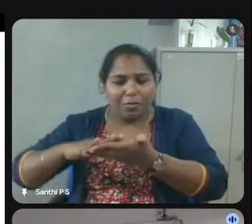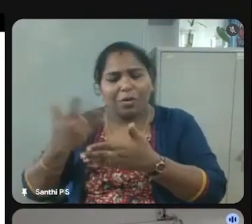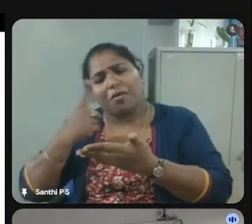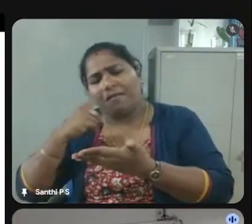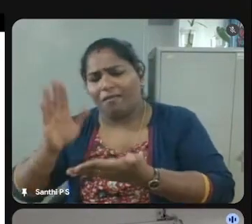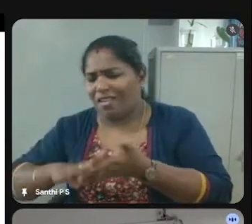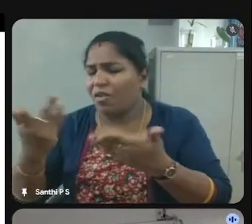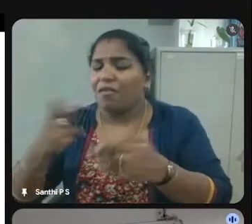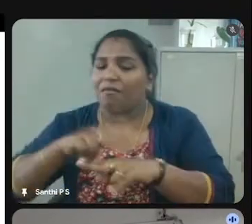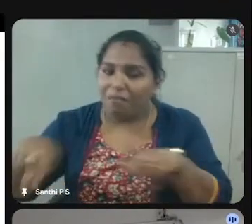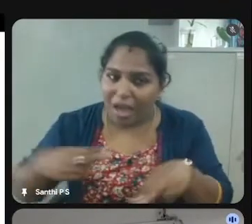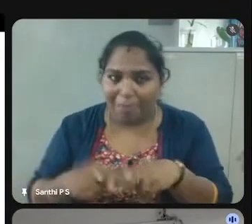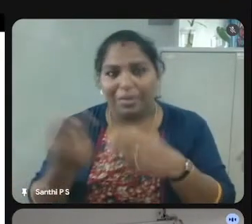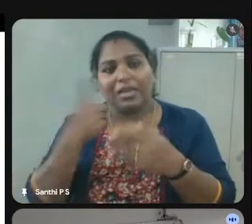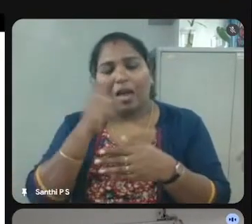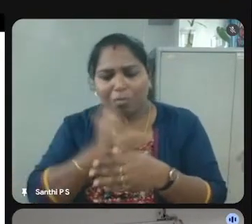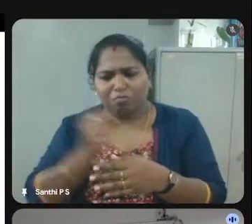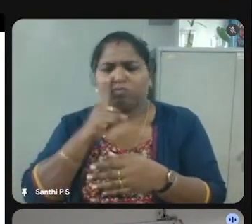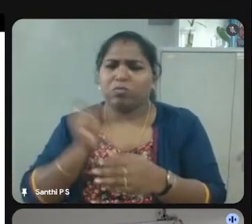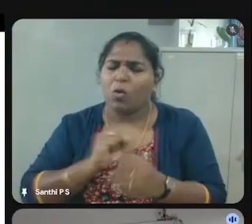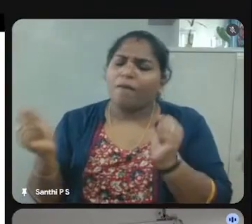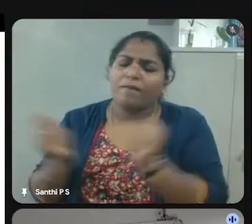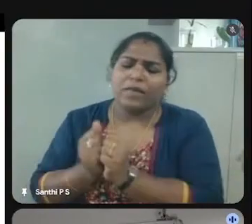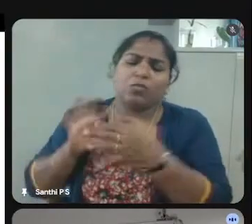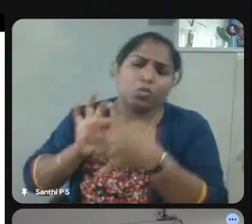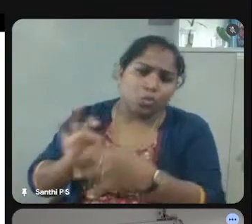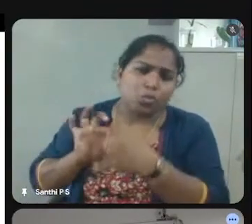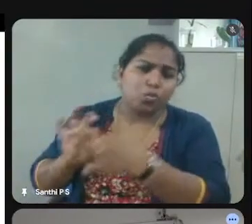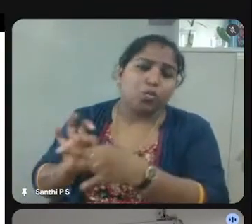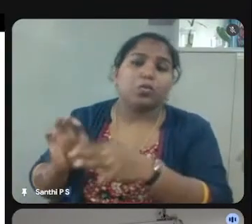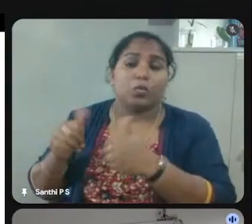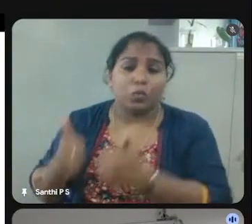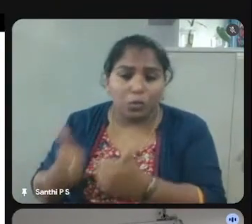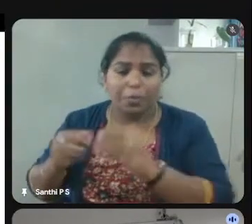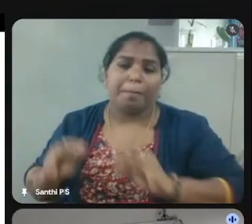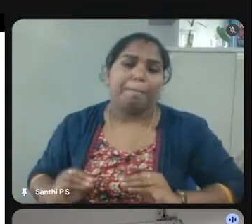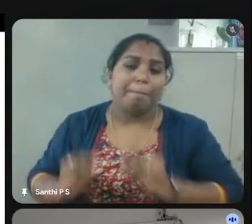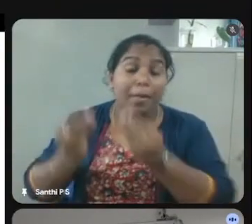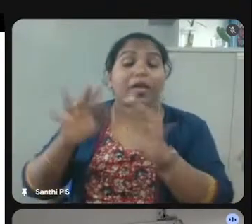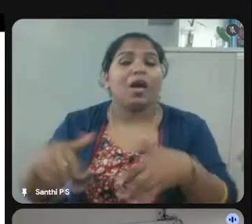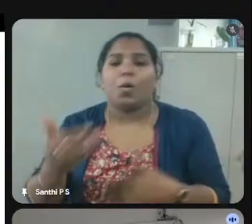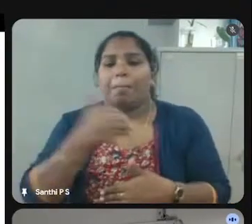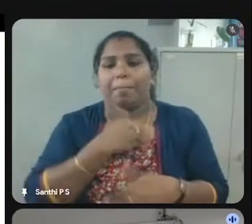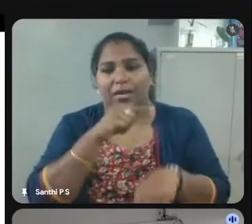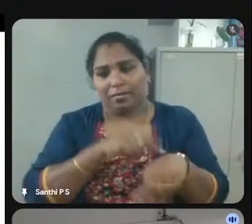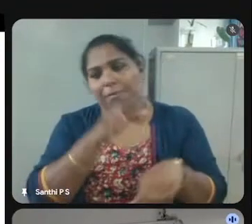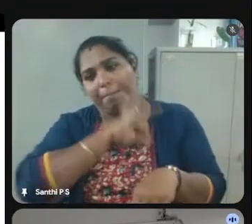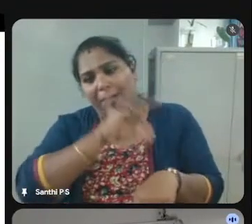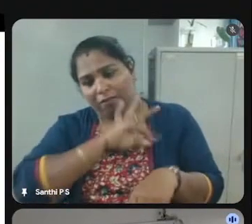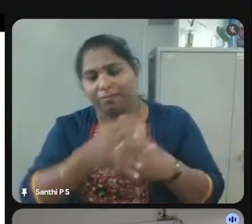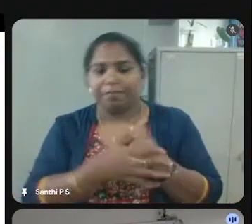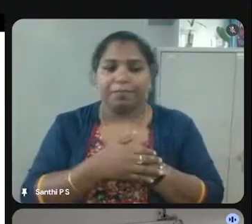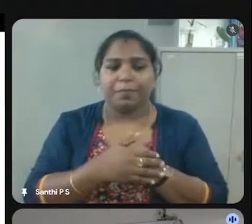നമ്മുടെ കുടുംബാംഗങ്ങളുമായിട്ടൊക്കെ മെച്ചപ്പെട്ട രീതിയിൽ ആ ഒരു ബന്ധം നിലനിർത്താനും ഈ മീ ടൈം നമ്മളെ സഹായിക്കും. പിന്നെ